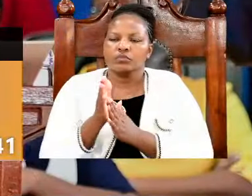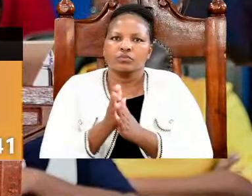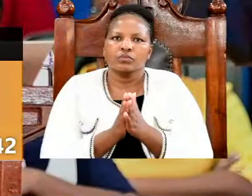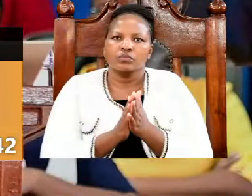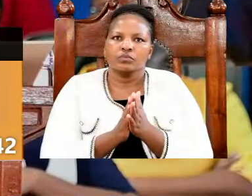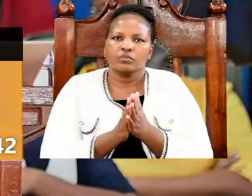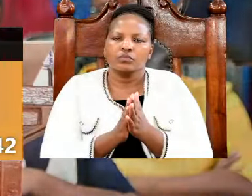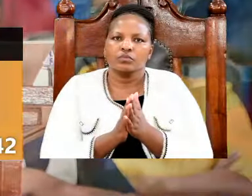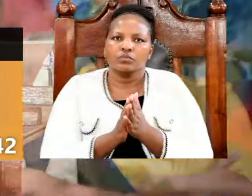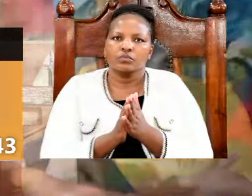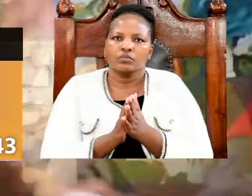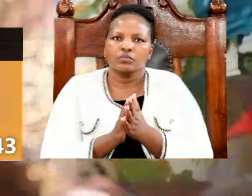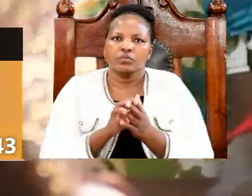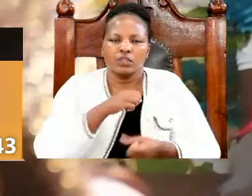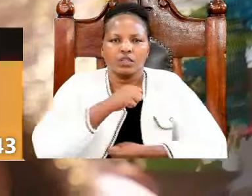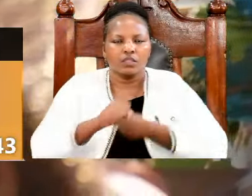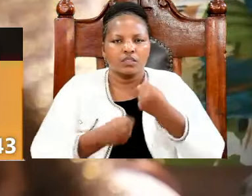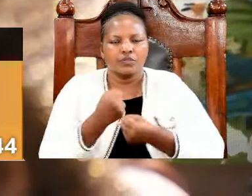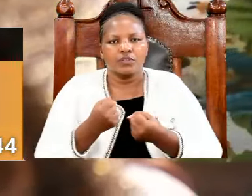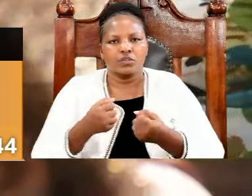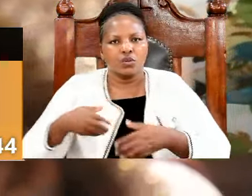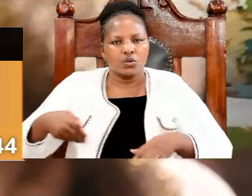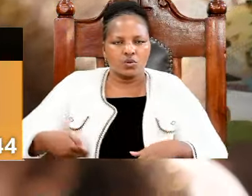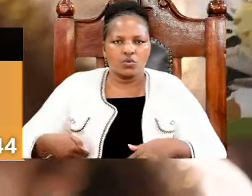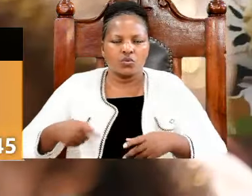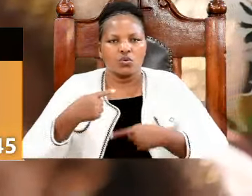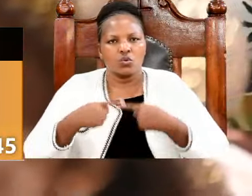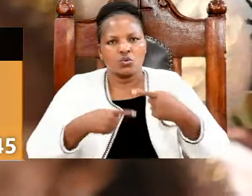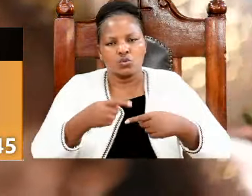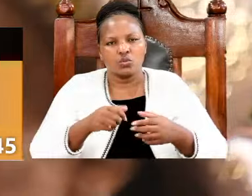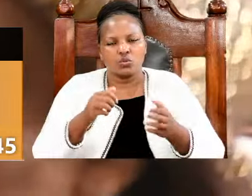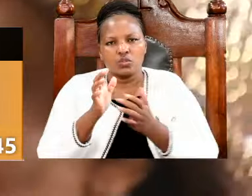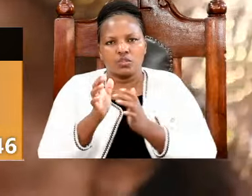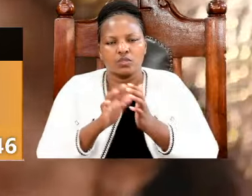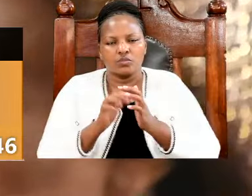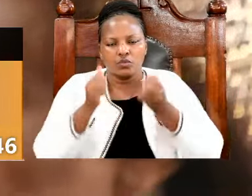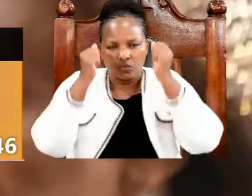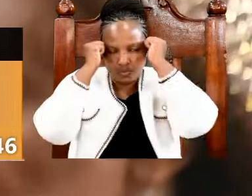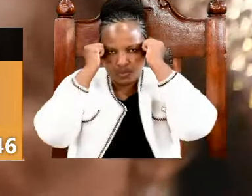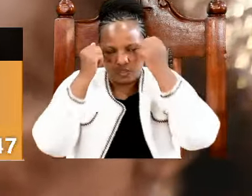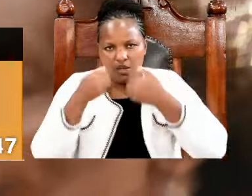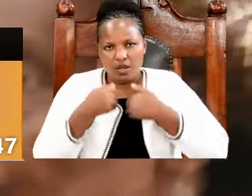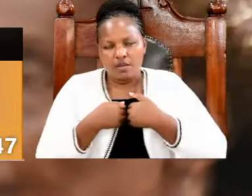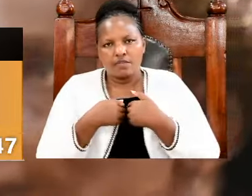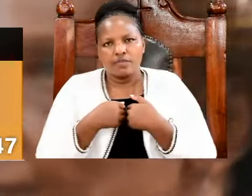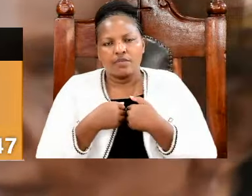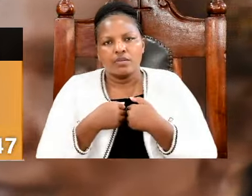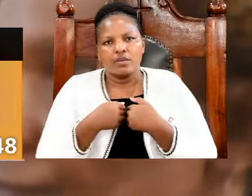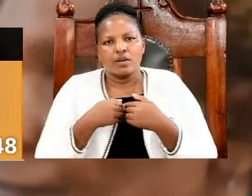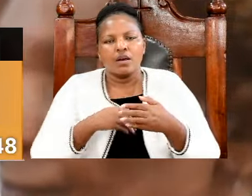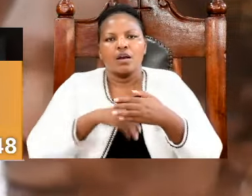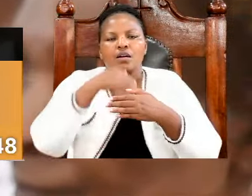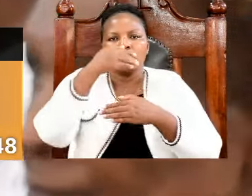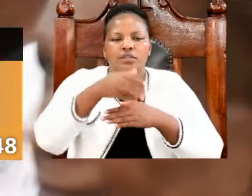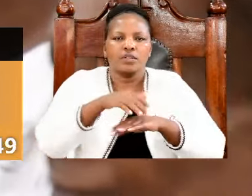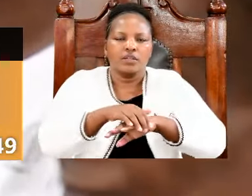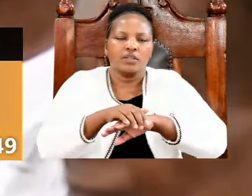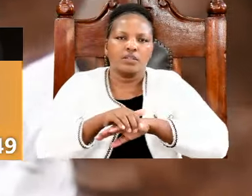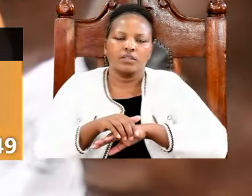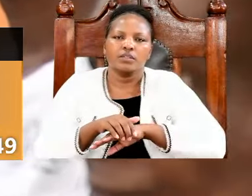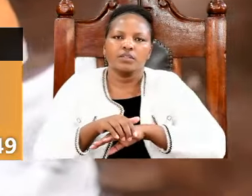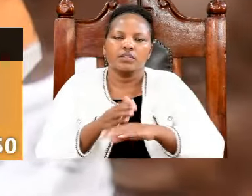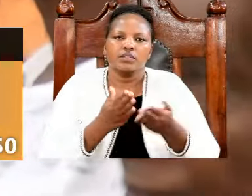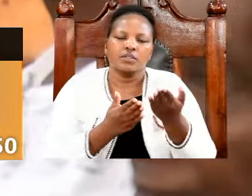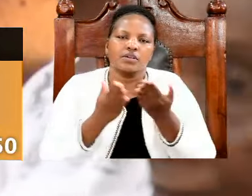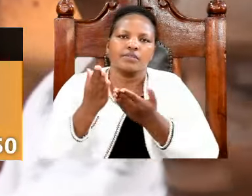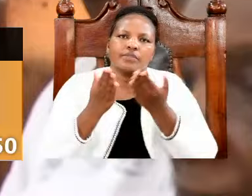Weekly activities za youth bado zinaendelea, ikiwemo Bible study ambayo huwa inafanyika after English and youth